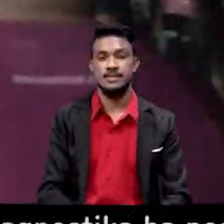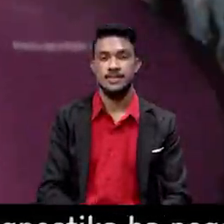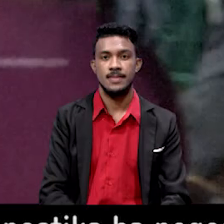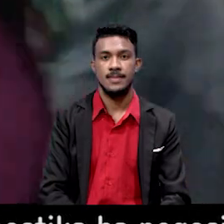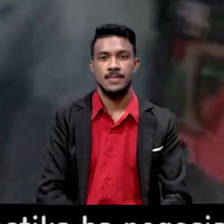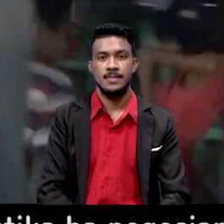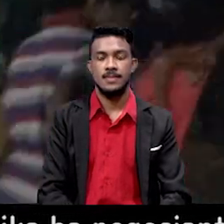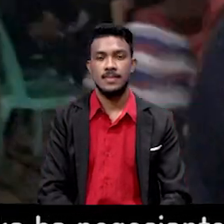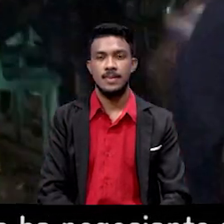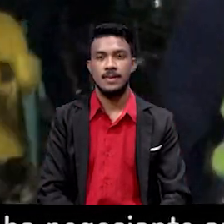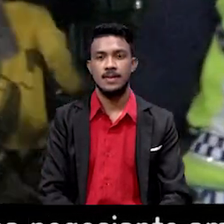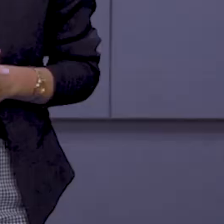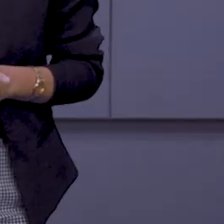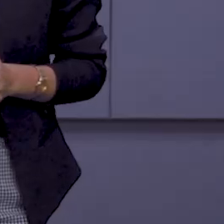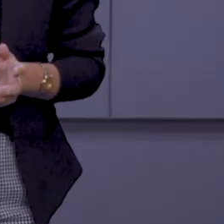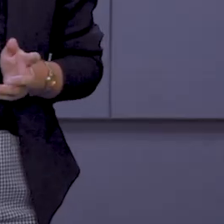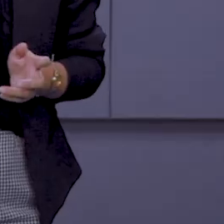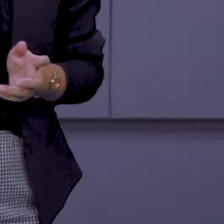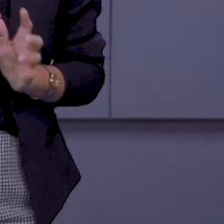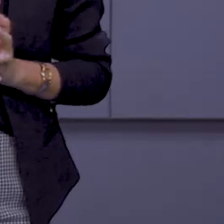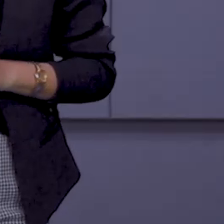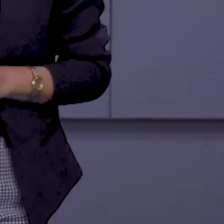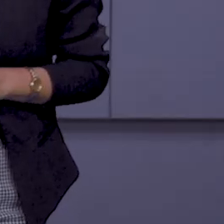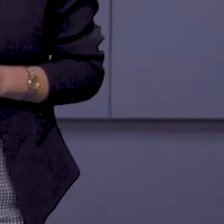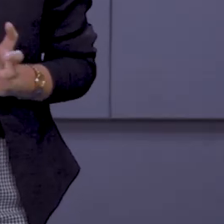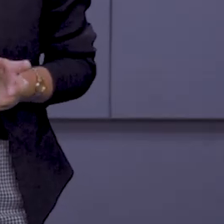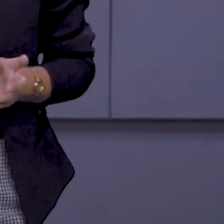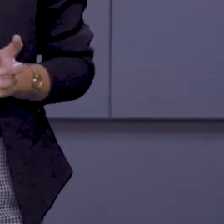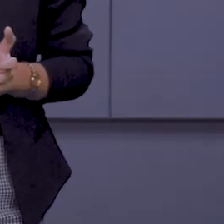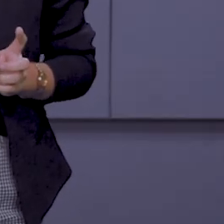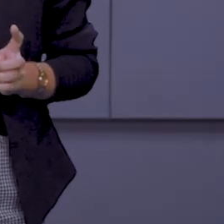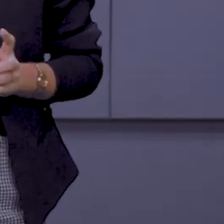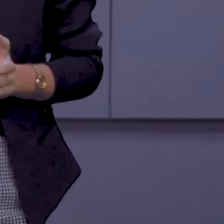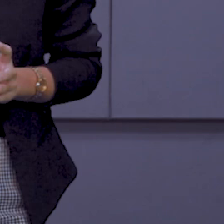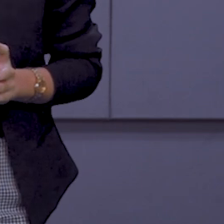Costa, GMN. Keta halua, subscribe, no hanea